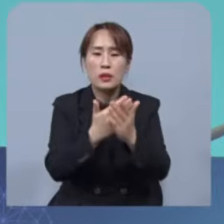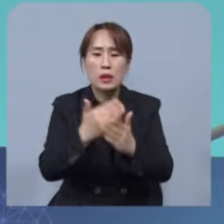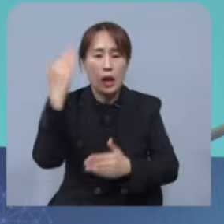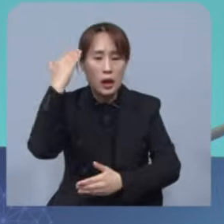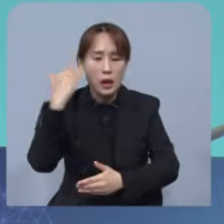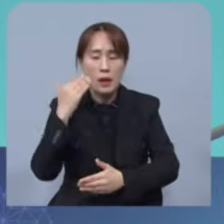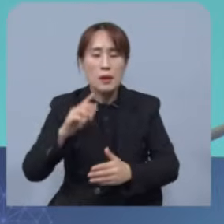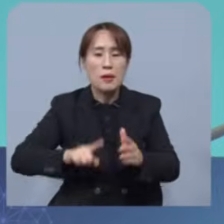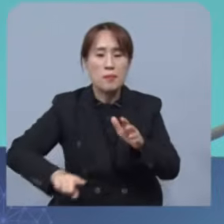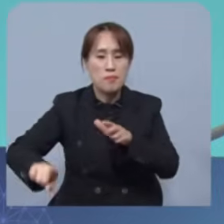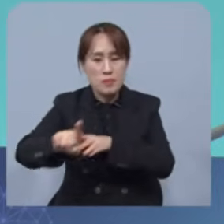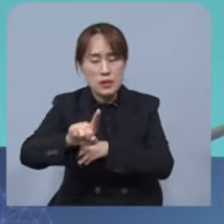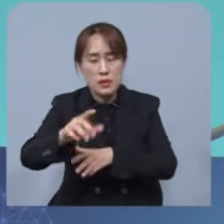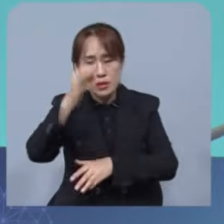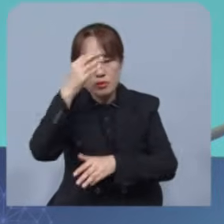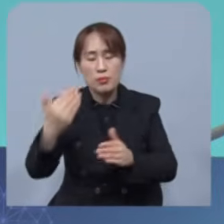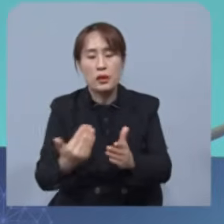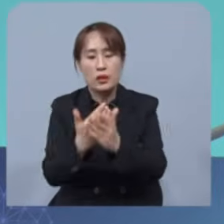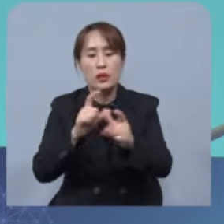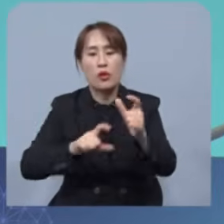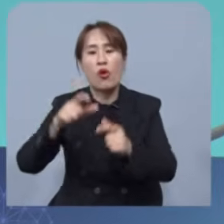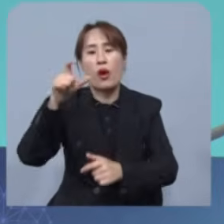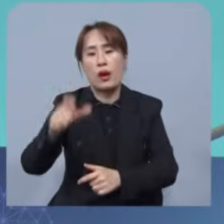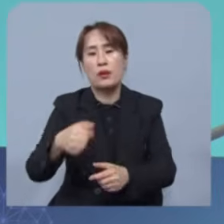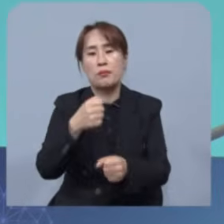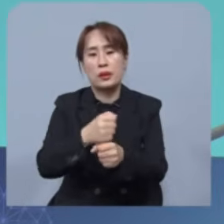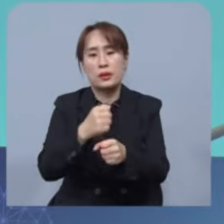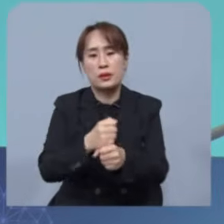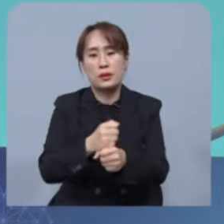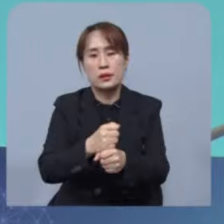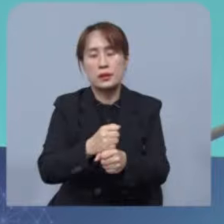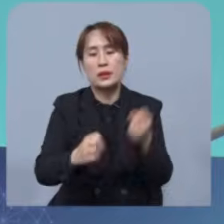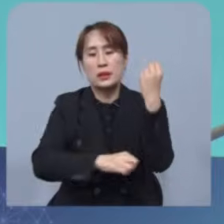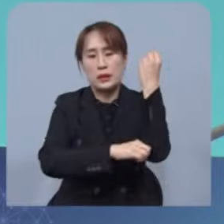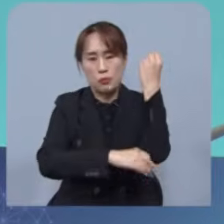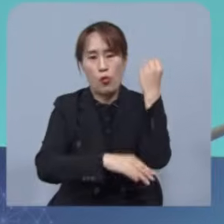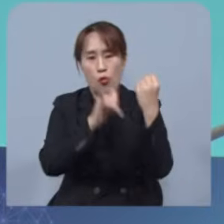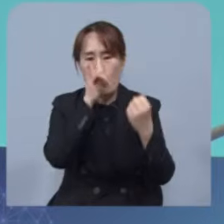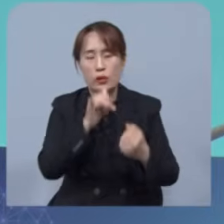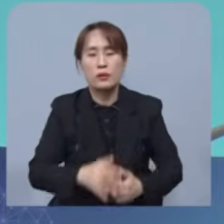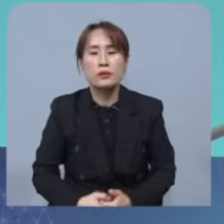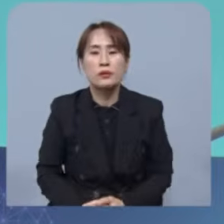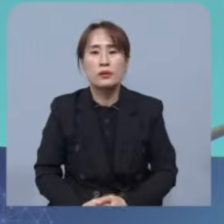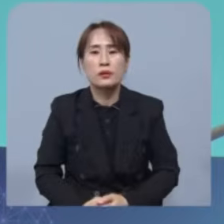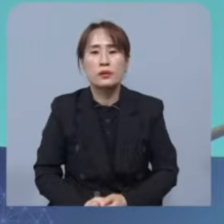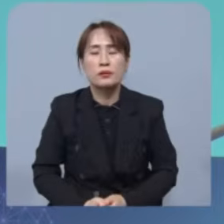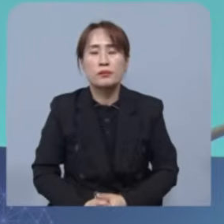기술과 산업을 더 키우고 강하게 만든 근원이라고 할 수 있겠습니다.